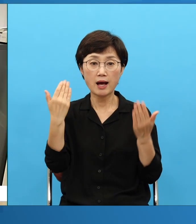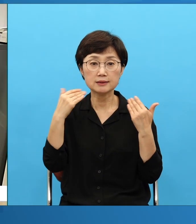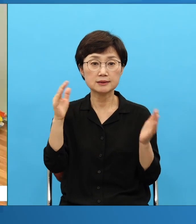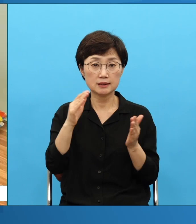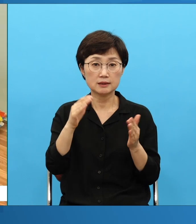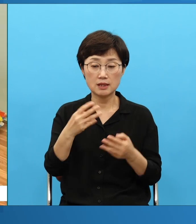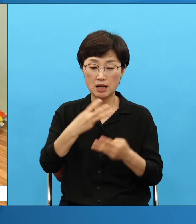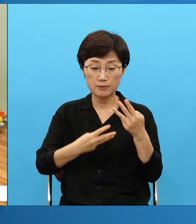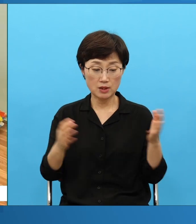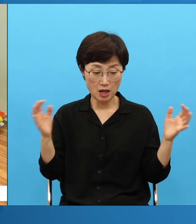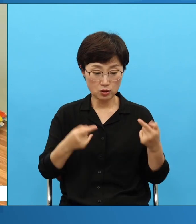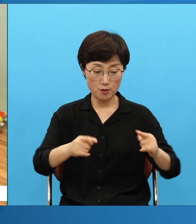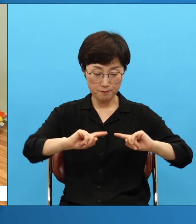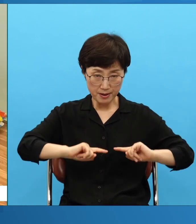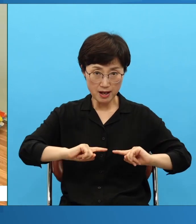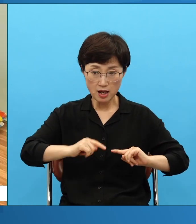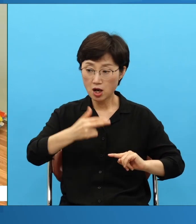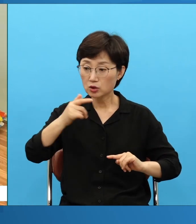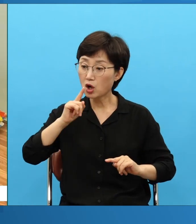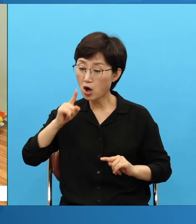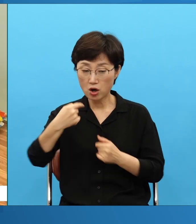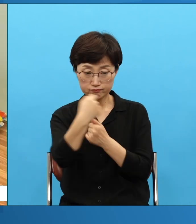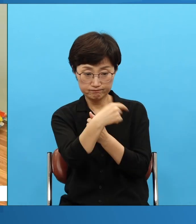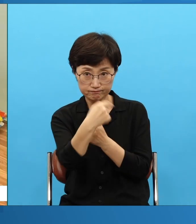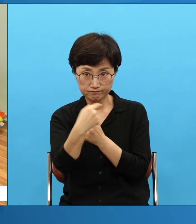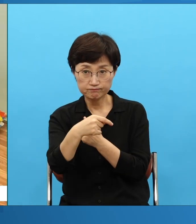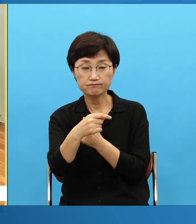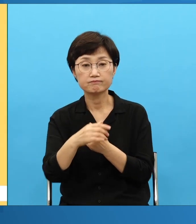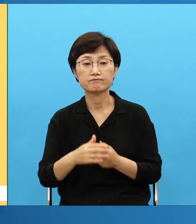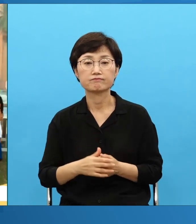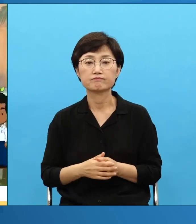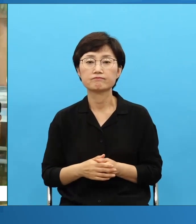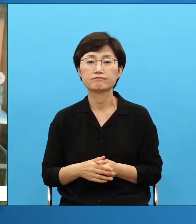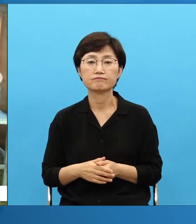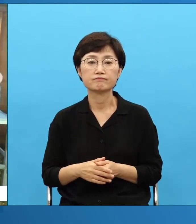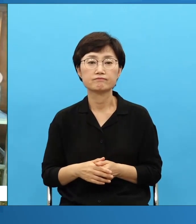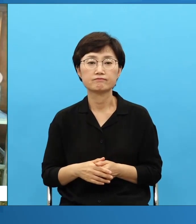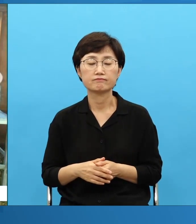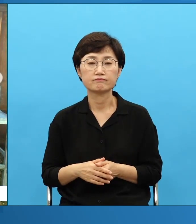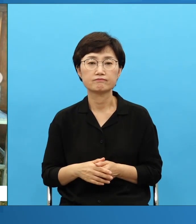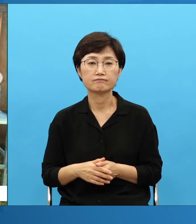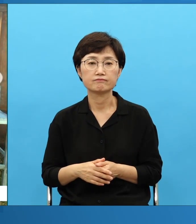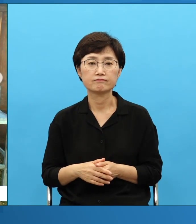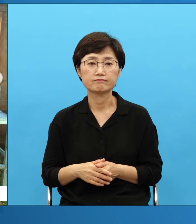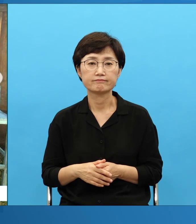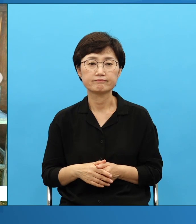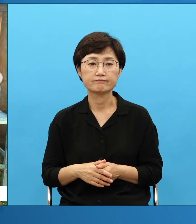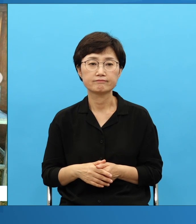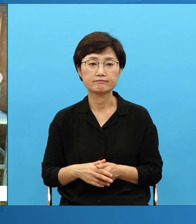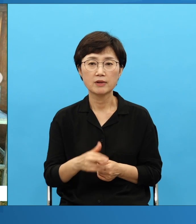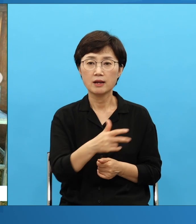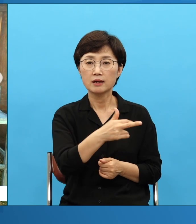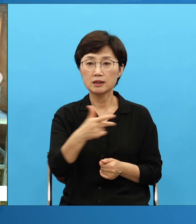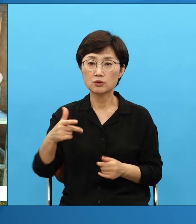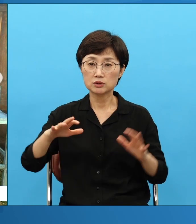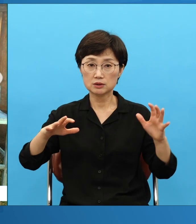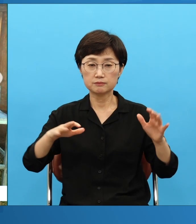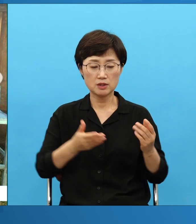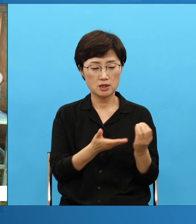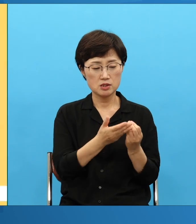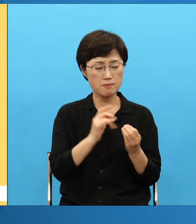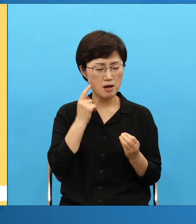랩넌트 스쿨에 와서 인도네시아어를 가르쳐주고 있어. 인도네시아의 아름다운